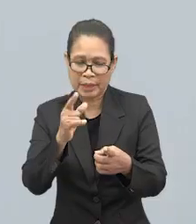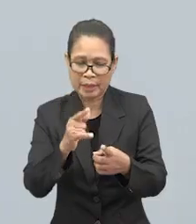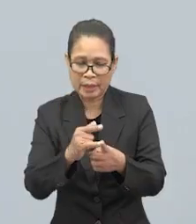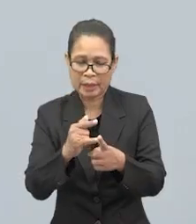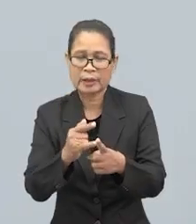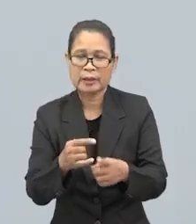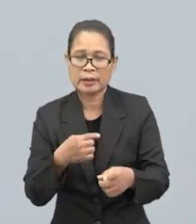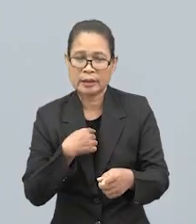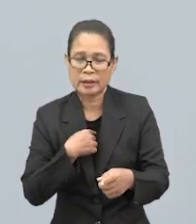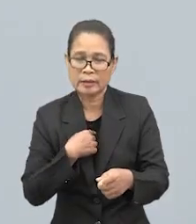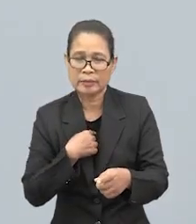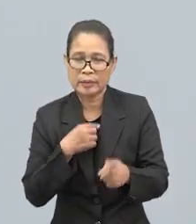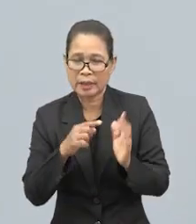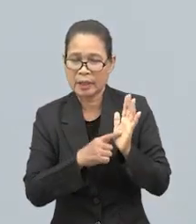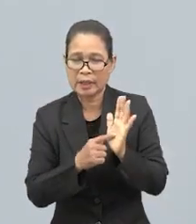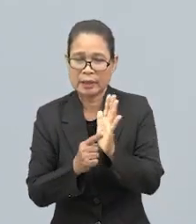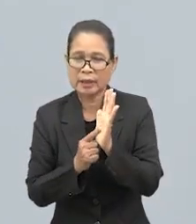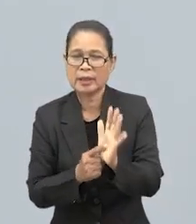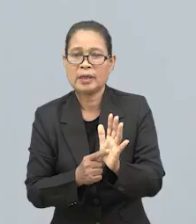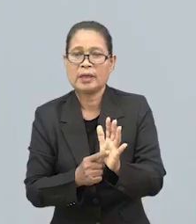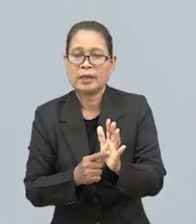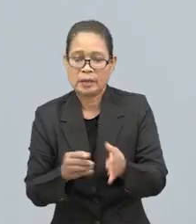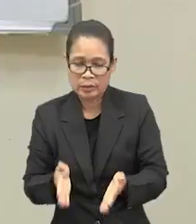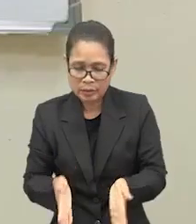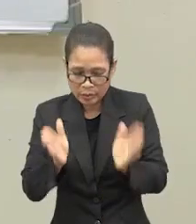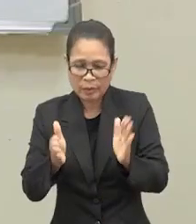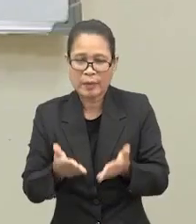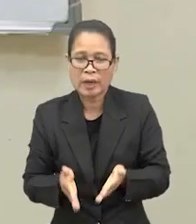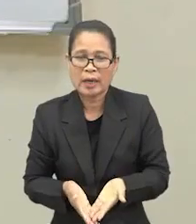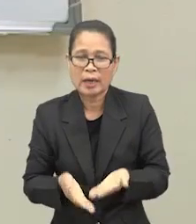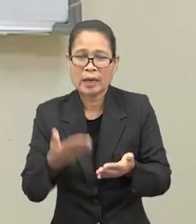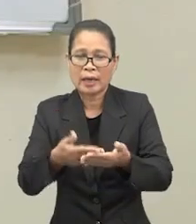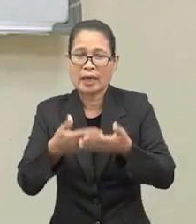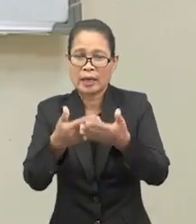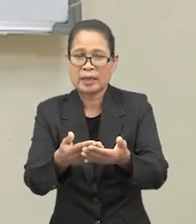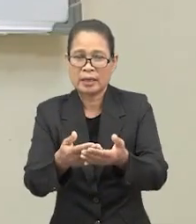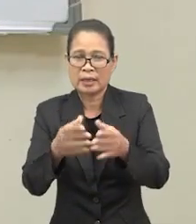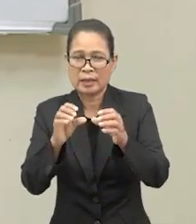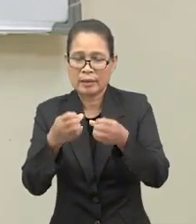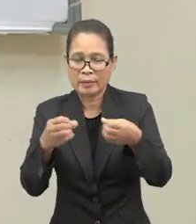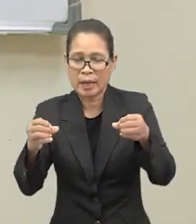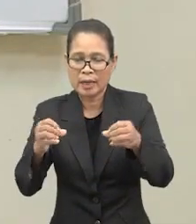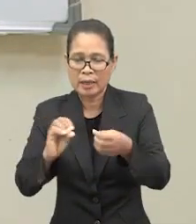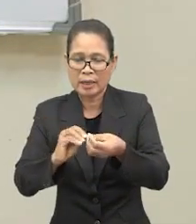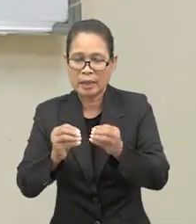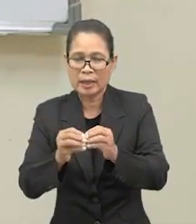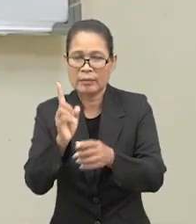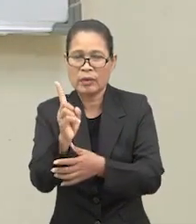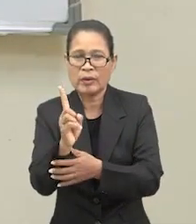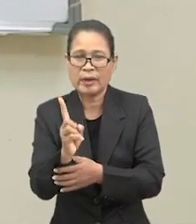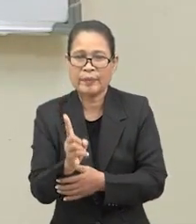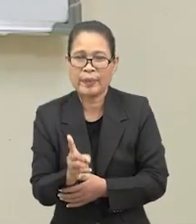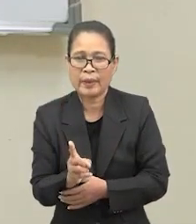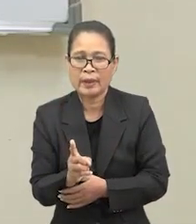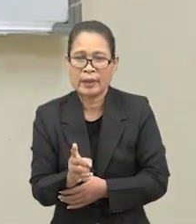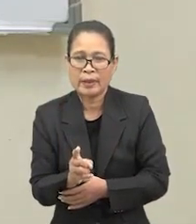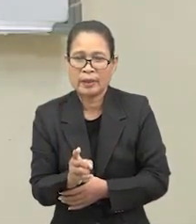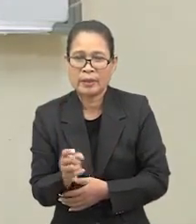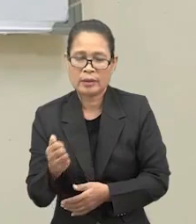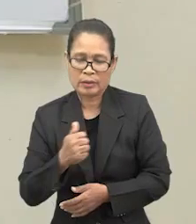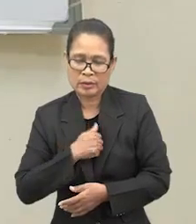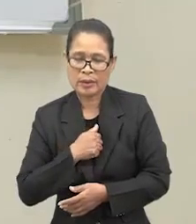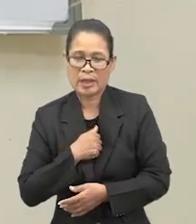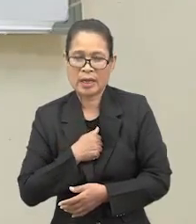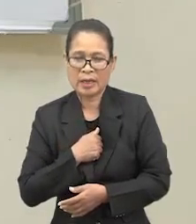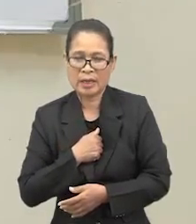nhặt đều nè, các đồ bán bằng hai ní cho con bằng cao là bạc lấy mùi. Nè con